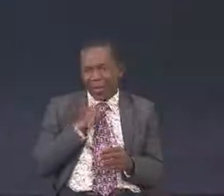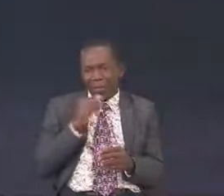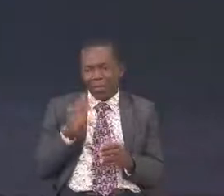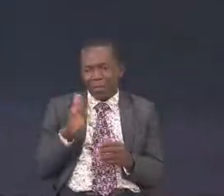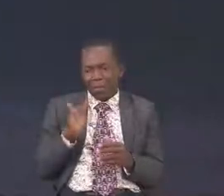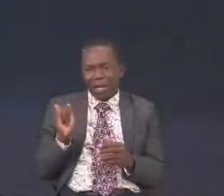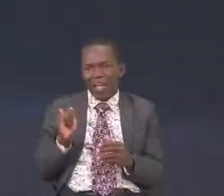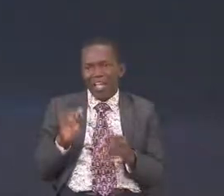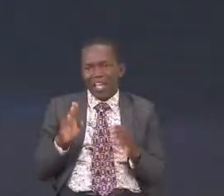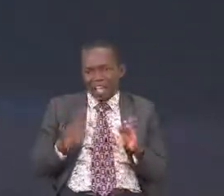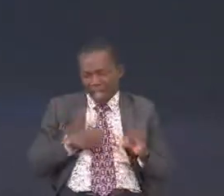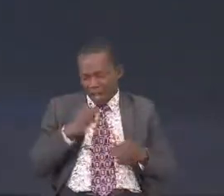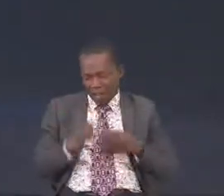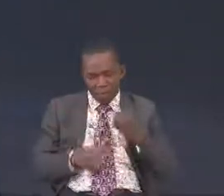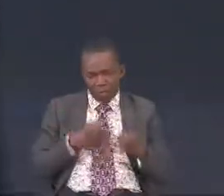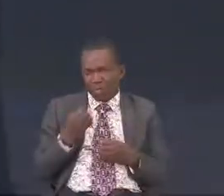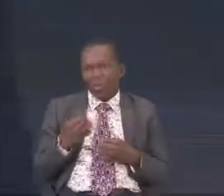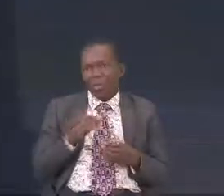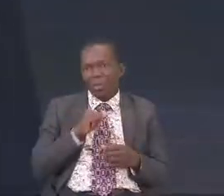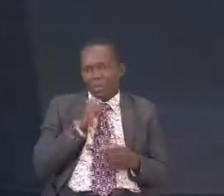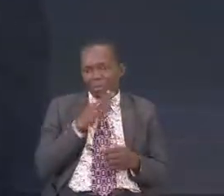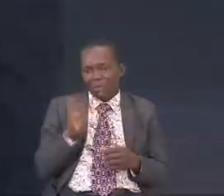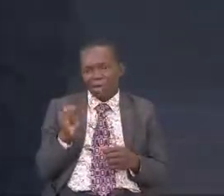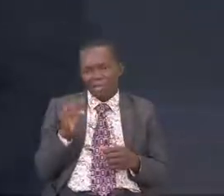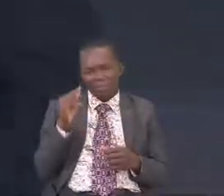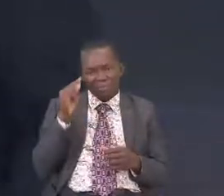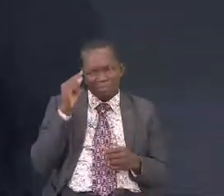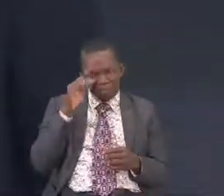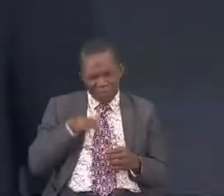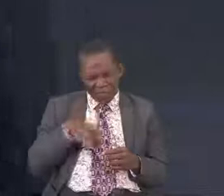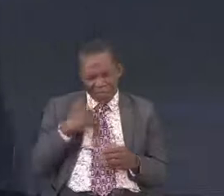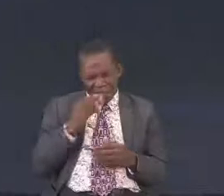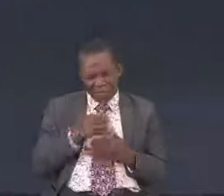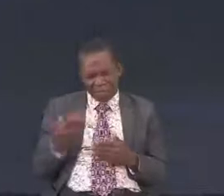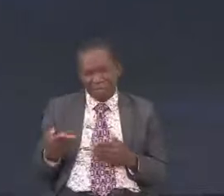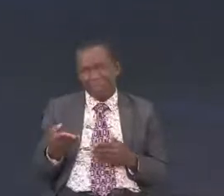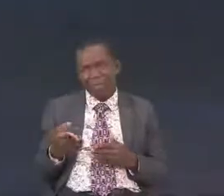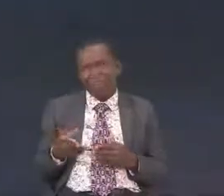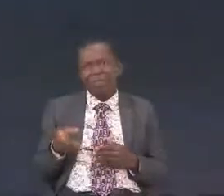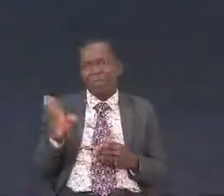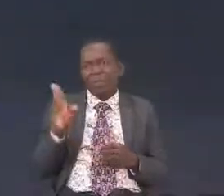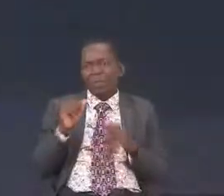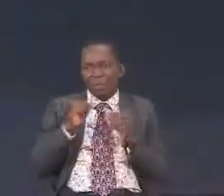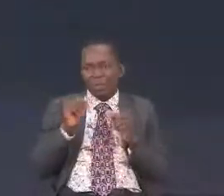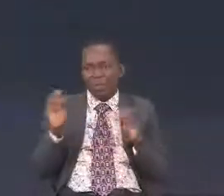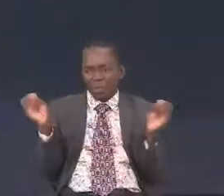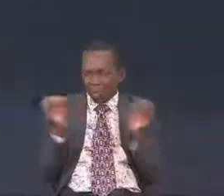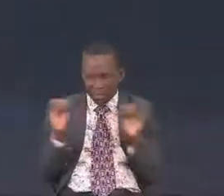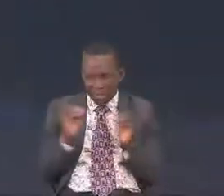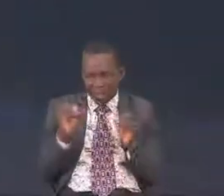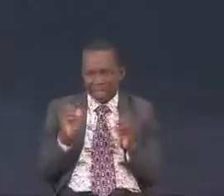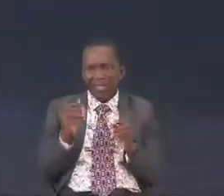cris, ce n'est pas par le fait de sentir quelque chose. Rien ne renvoie Dieu de